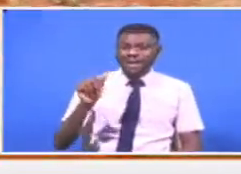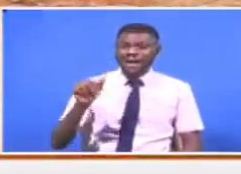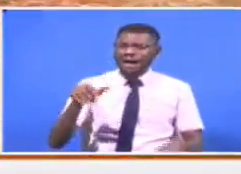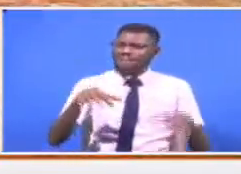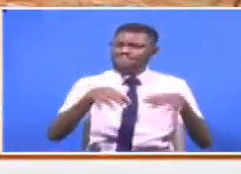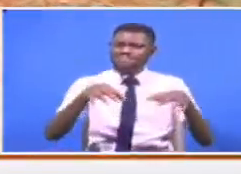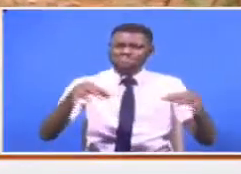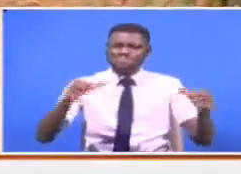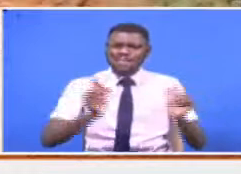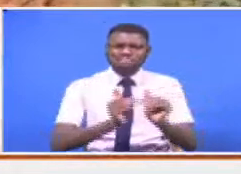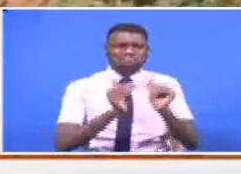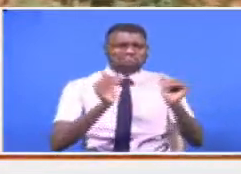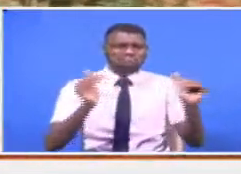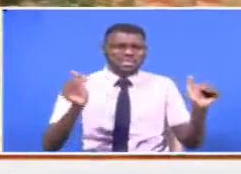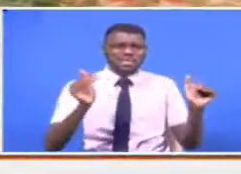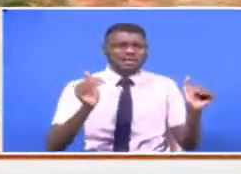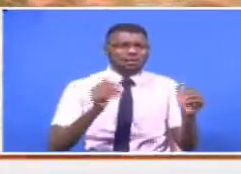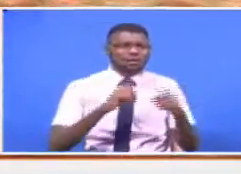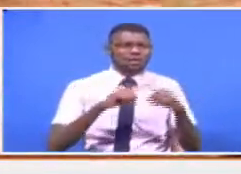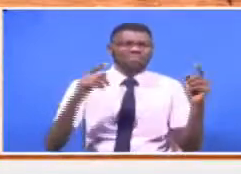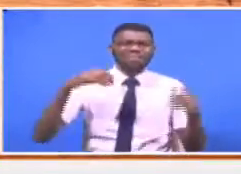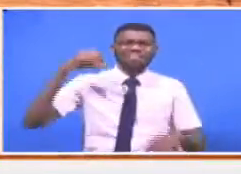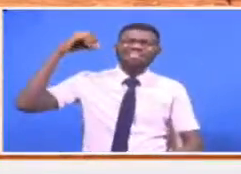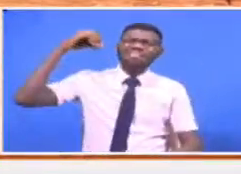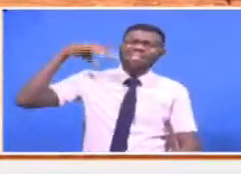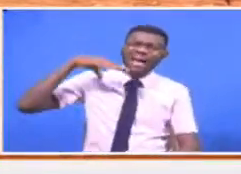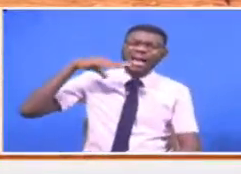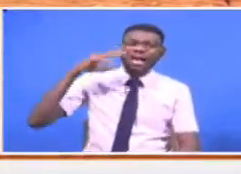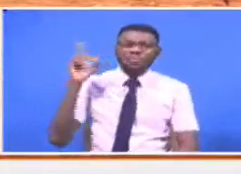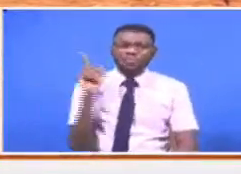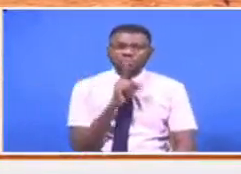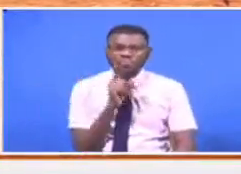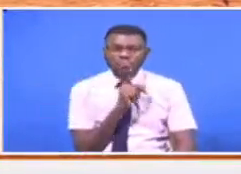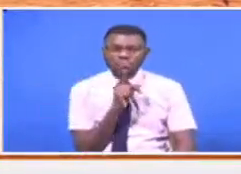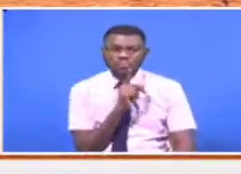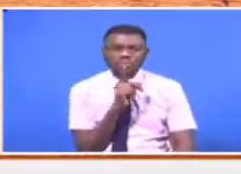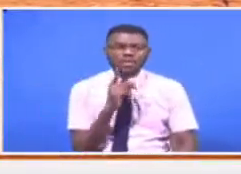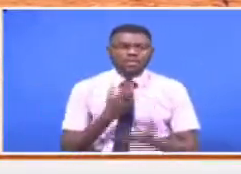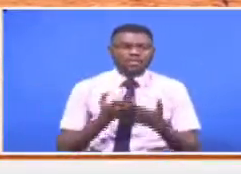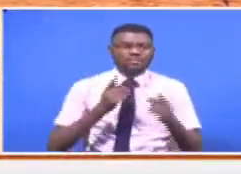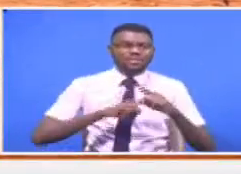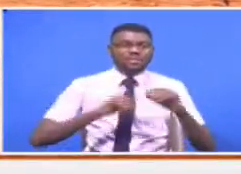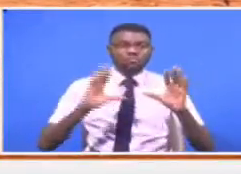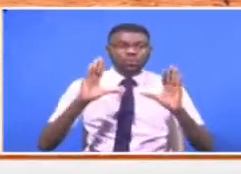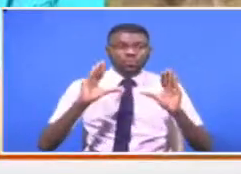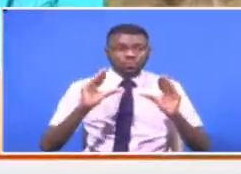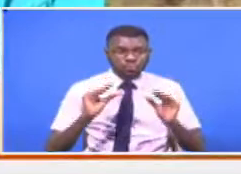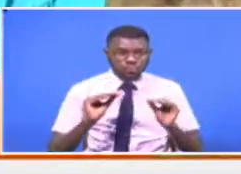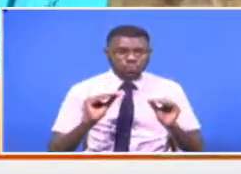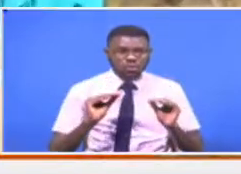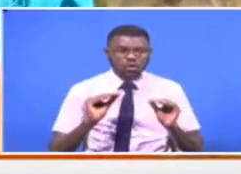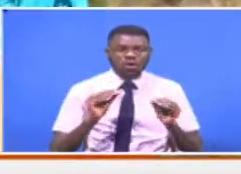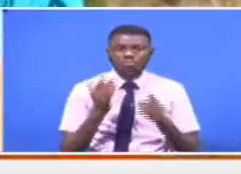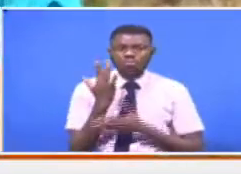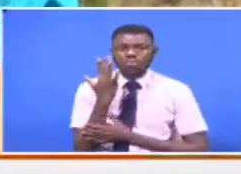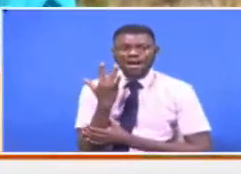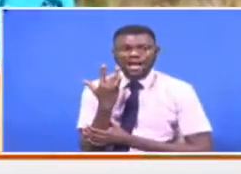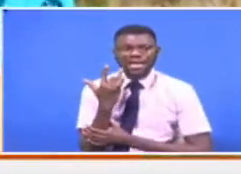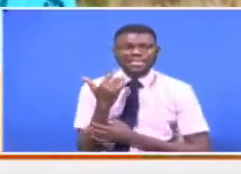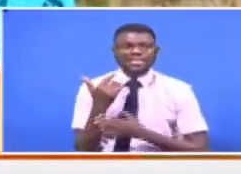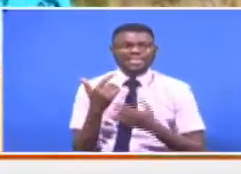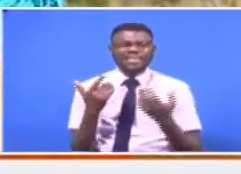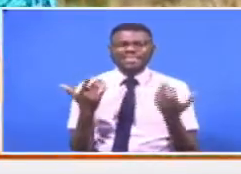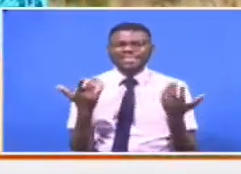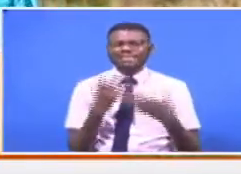ine hivi lakini ukiwana juali miwaka wakari kukumusimu mgini unapunguzi mana unaendelea